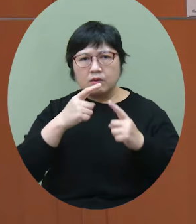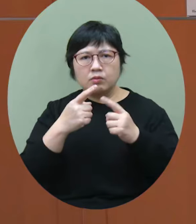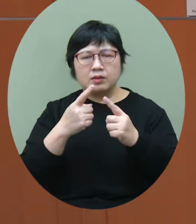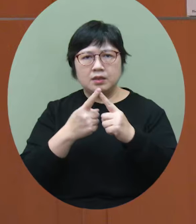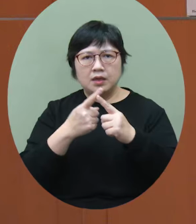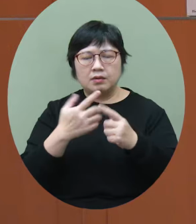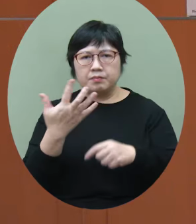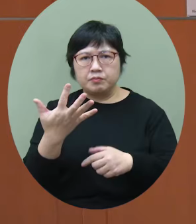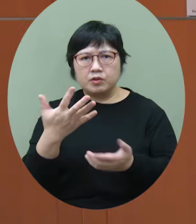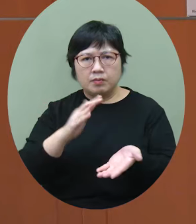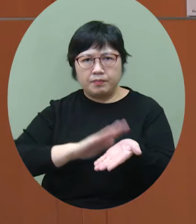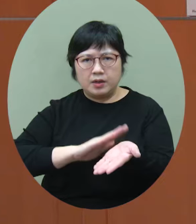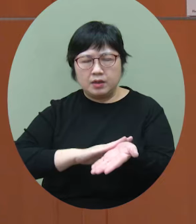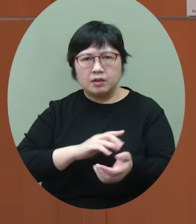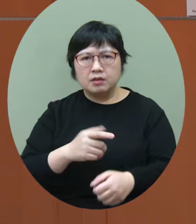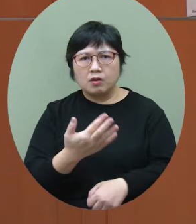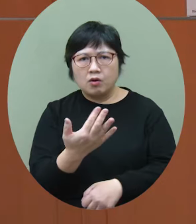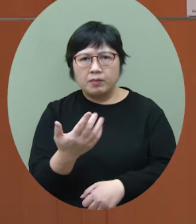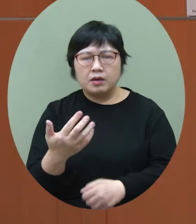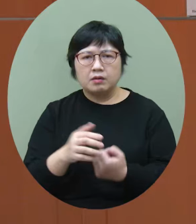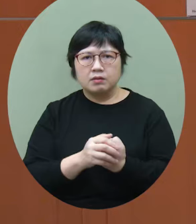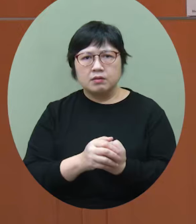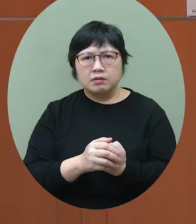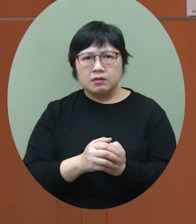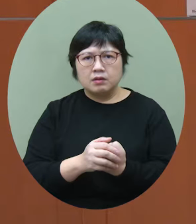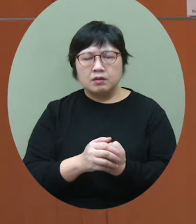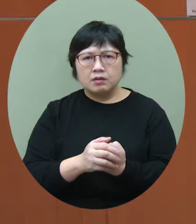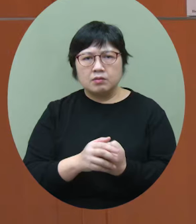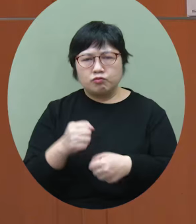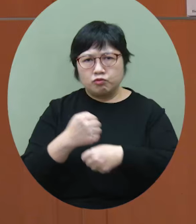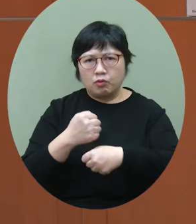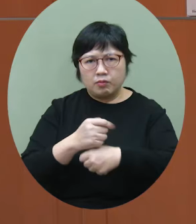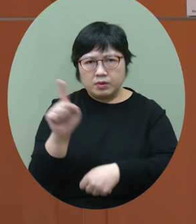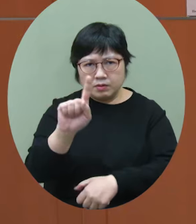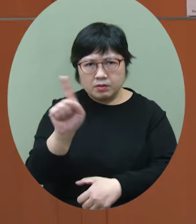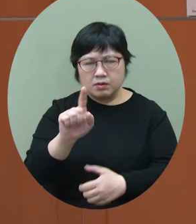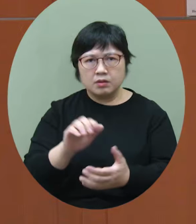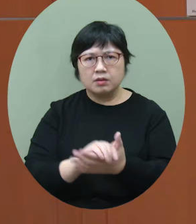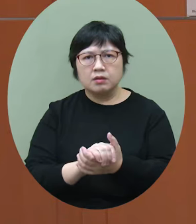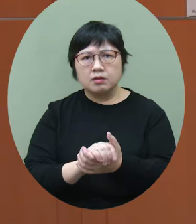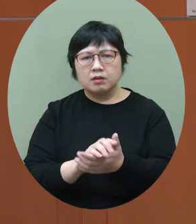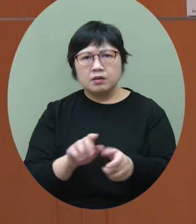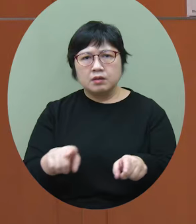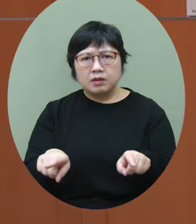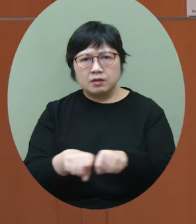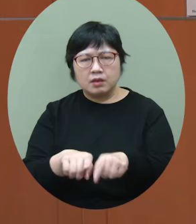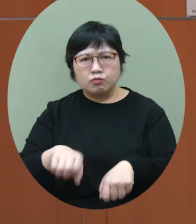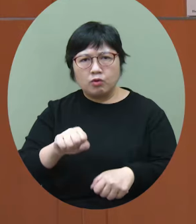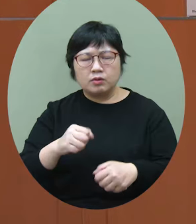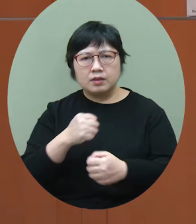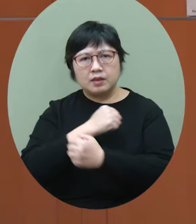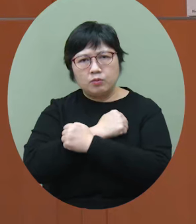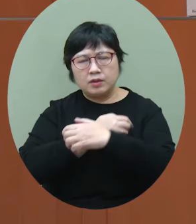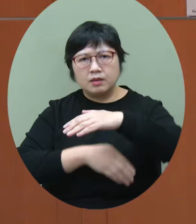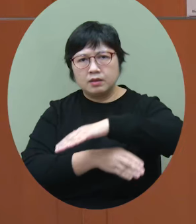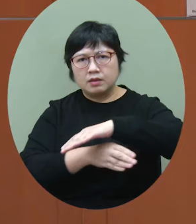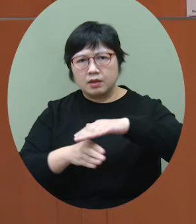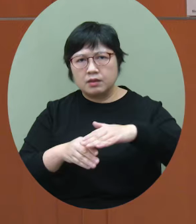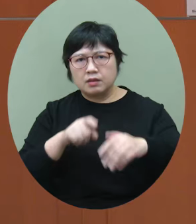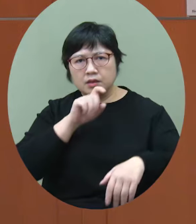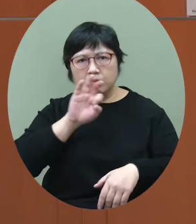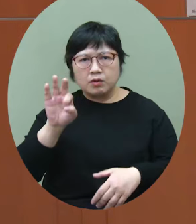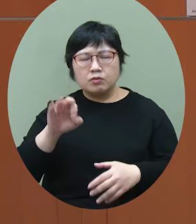個 case number 又係幾多號咧？分別是什麼工種，有沒有共用過休息室，還有全個地盤知不知